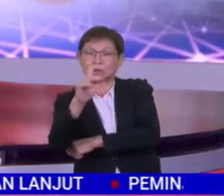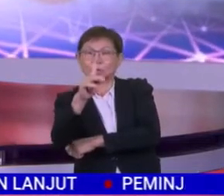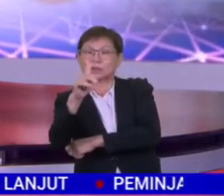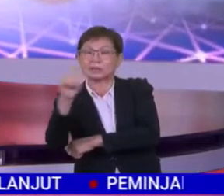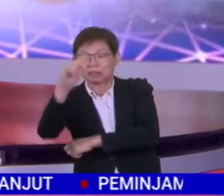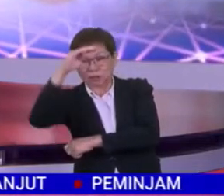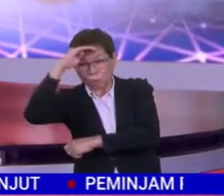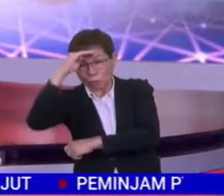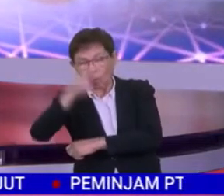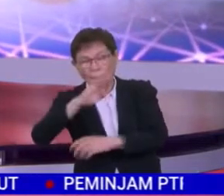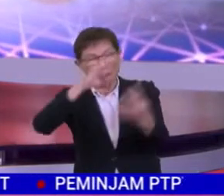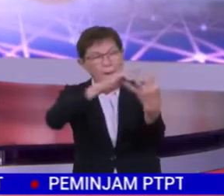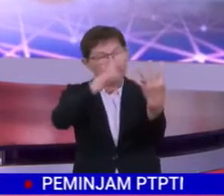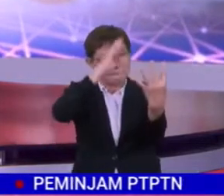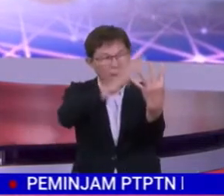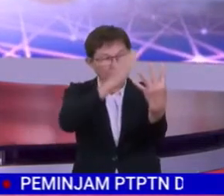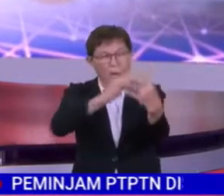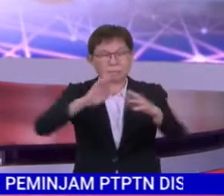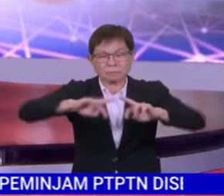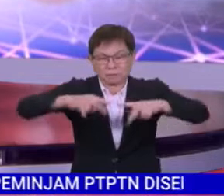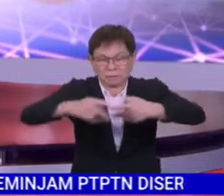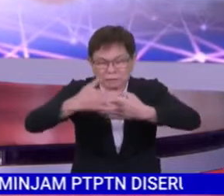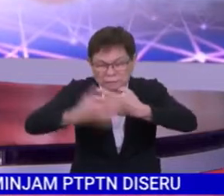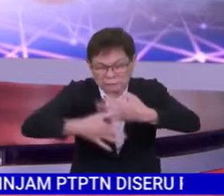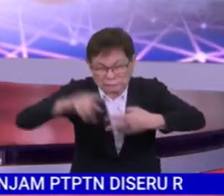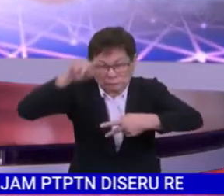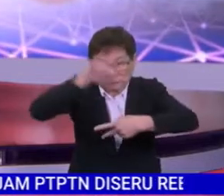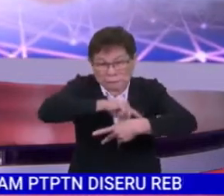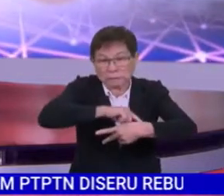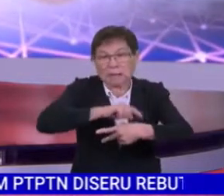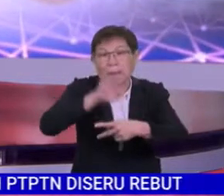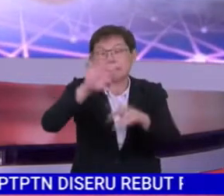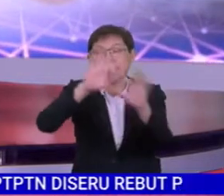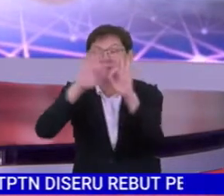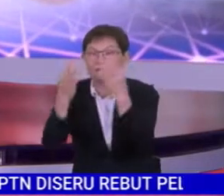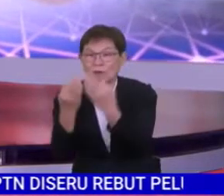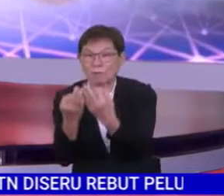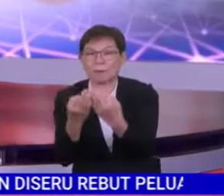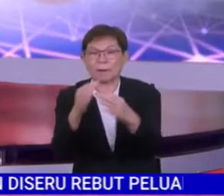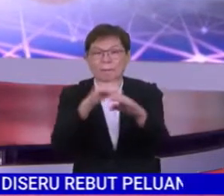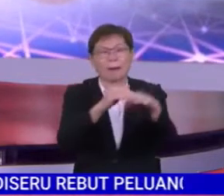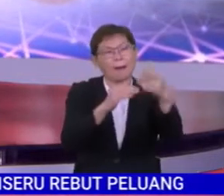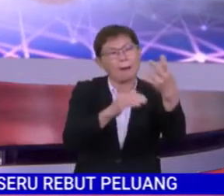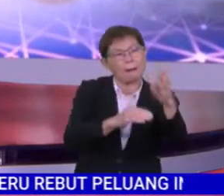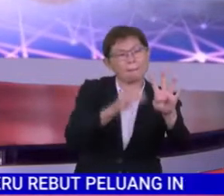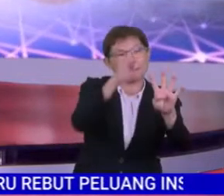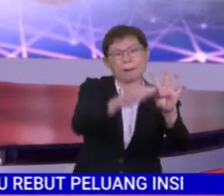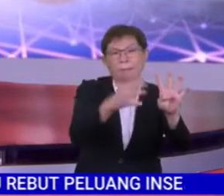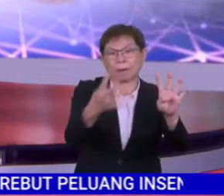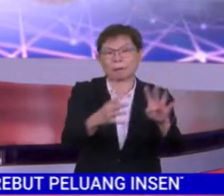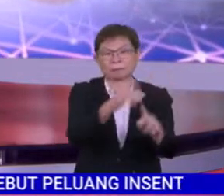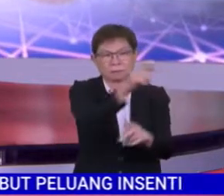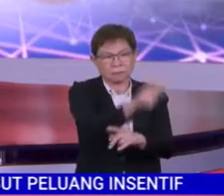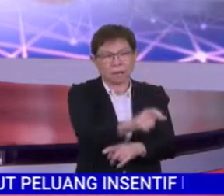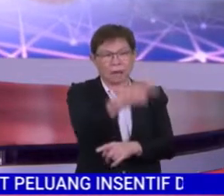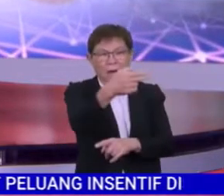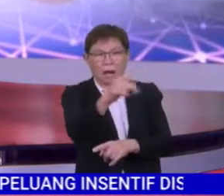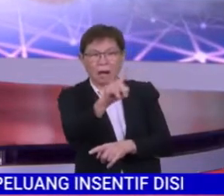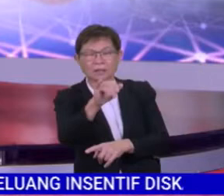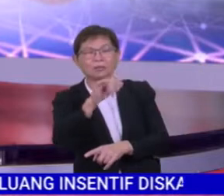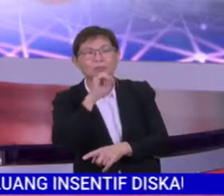empat pertumbuhan pendatang kan cedera parah pada empat khalifah keempat belas April aloe ketujuh Muhammad Hasyim